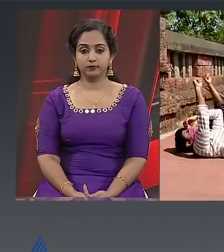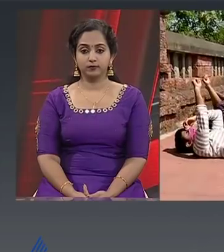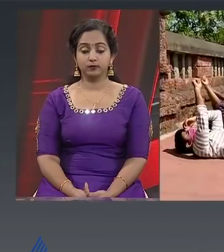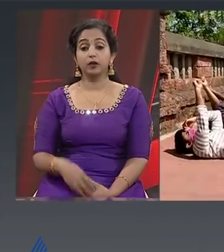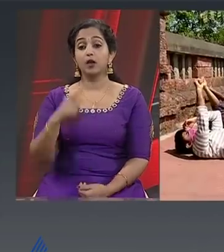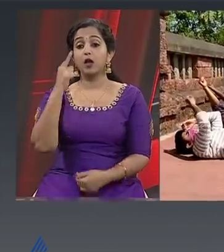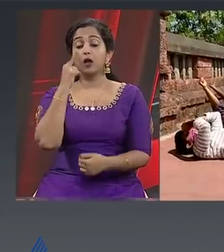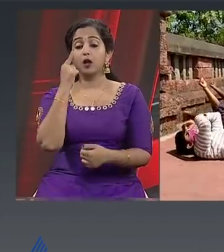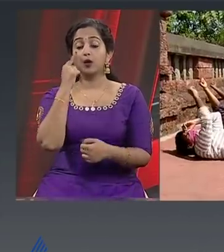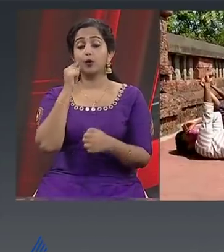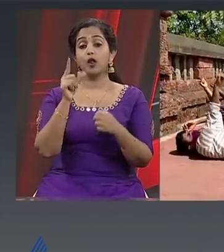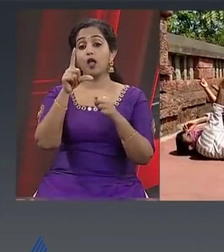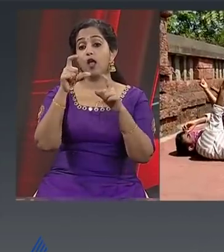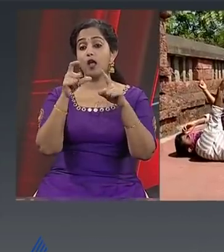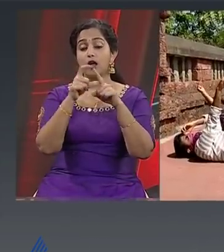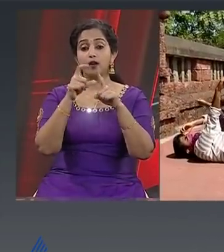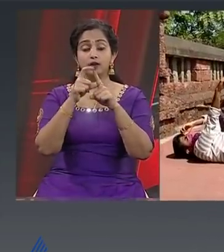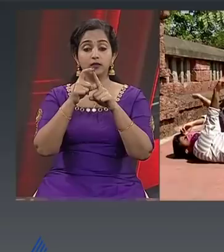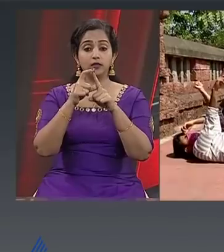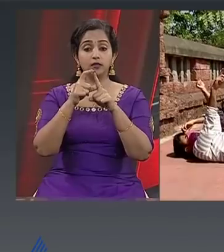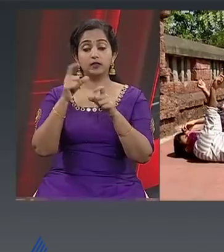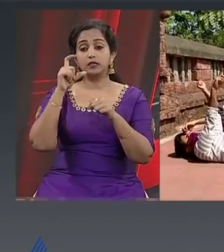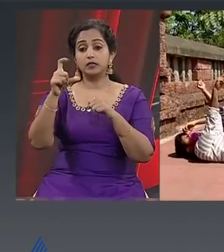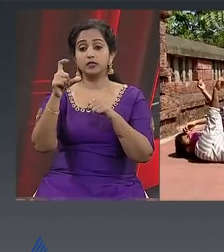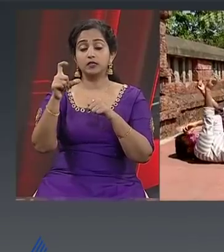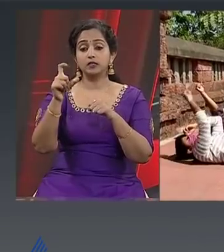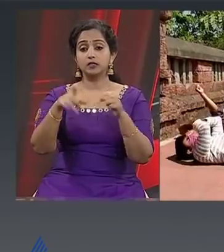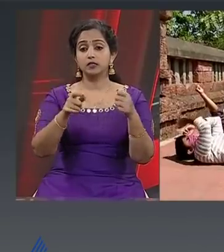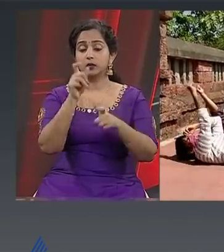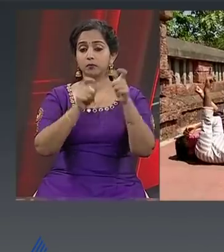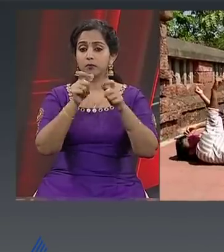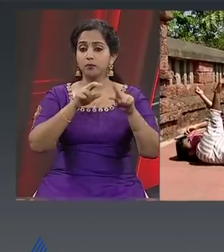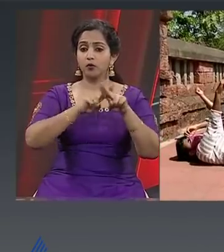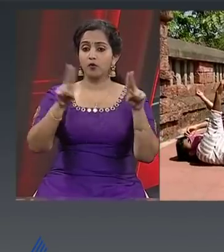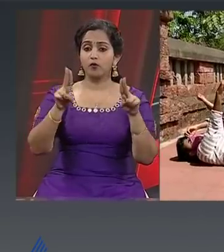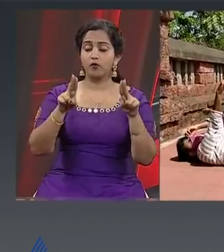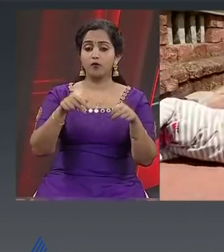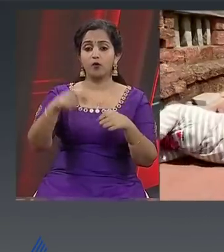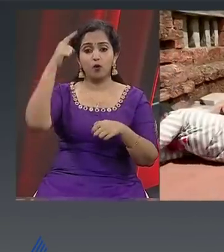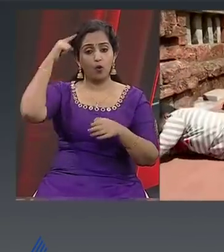കണ്ണൂരിൽ ലാസ്റ്റ് ഗ്രേഡ് റാങ്ക് ഹോൾഡേഴ്സ് അസോസിയേഷൻ പ്രതിനിധികൾ റോഡിൽ ശയന പ്രദക്ഷിണം നടത്തി